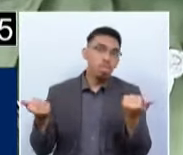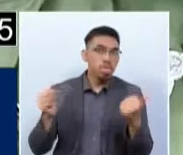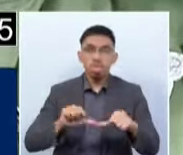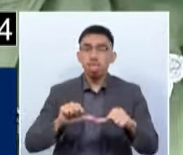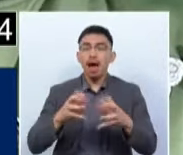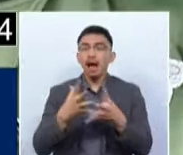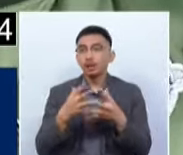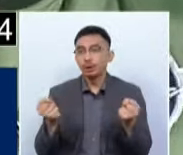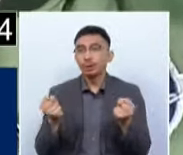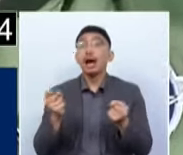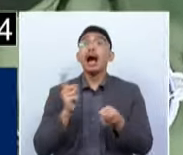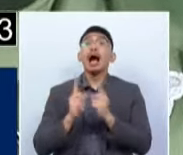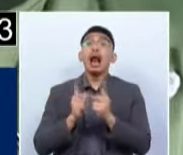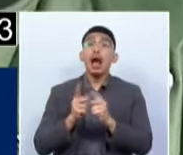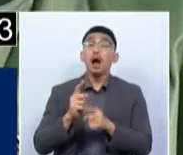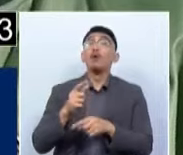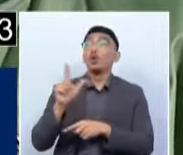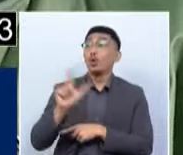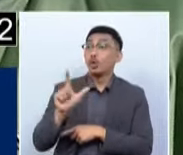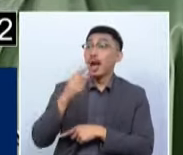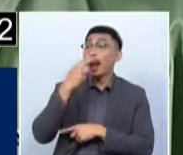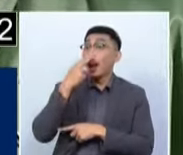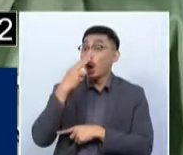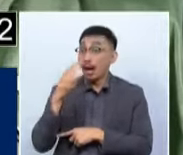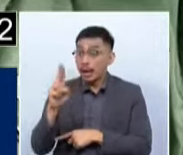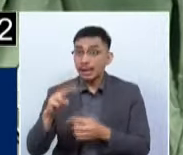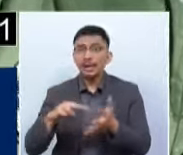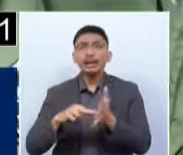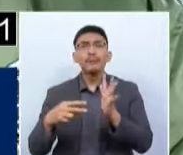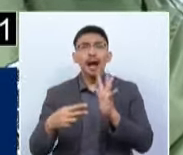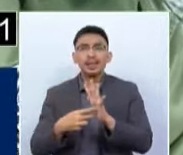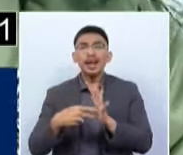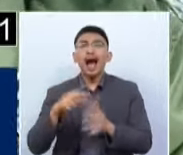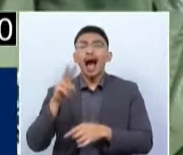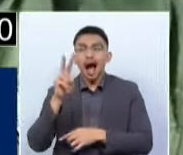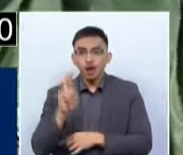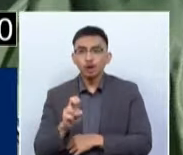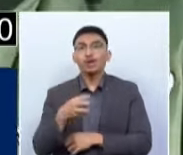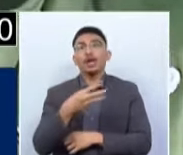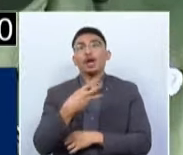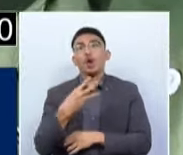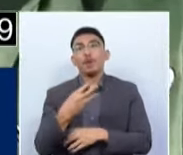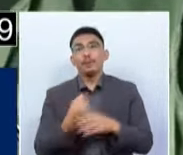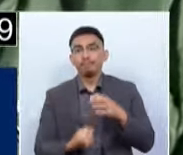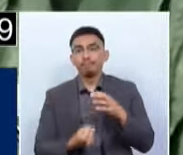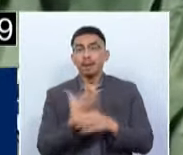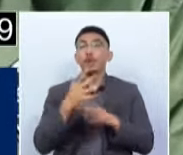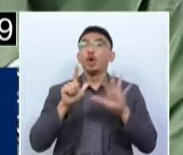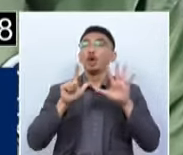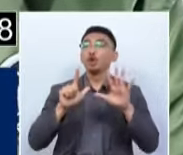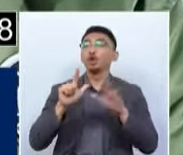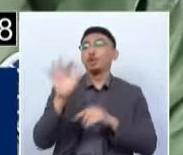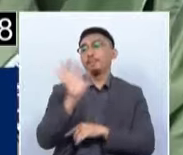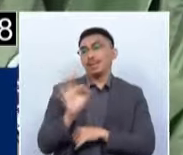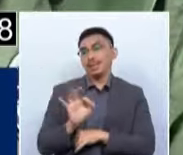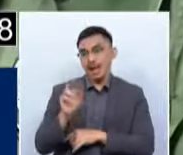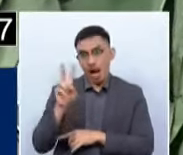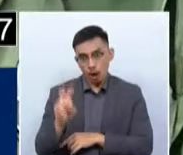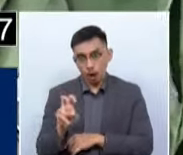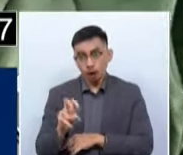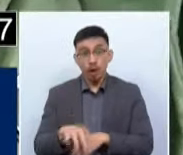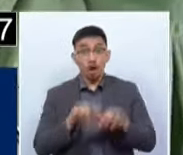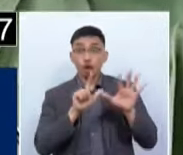mendorong ekonomi tumbuh 7% kemudian govern berjalan bisa dengan baik maka ior bisa turun 4% dan